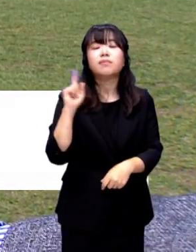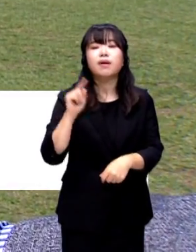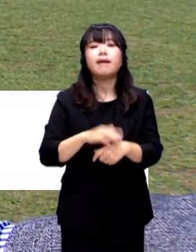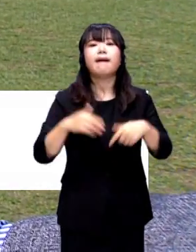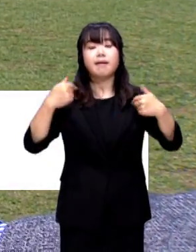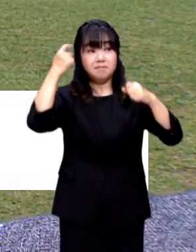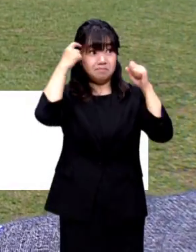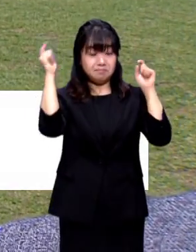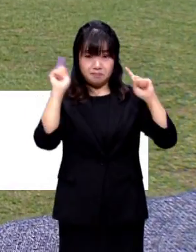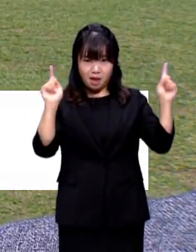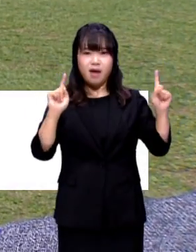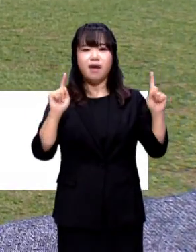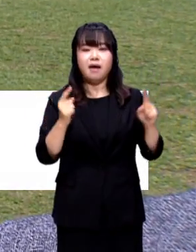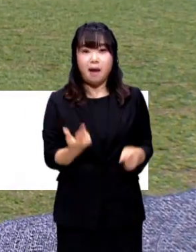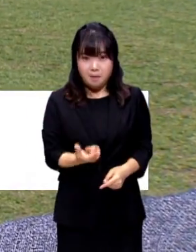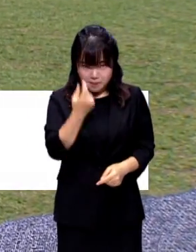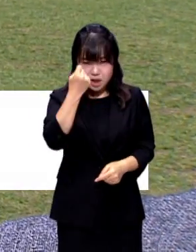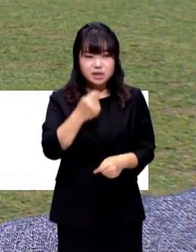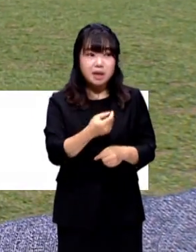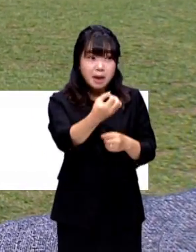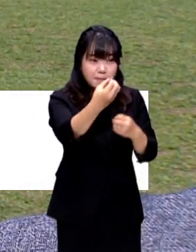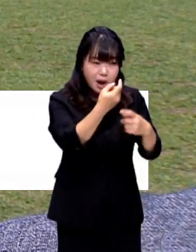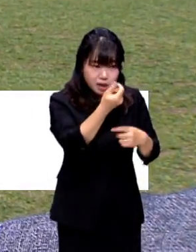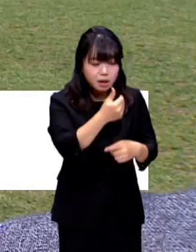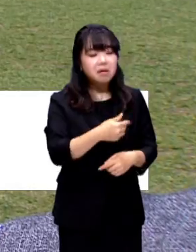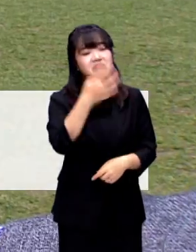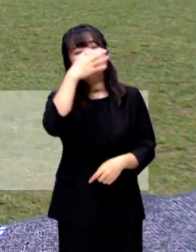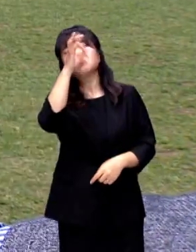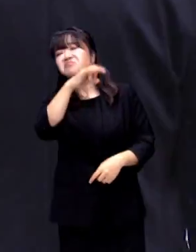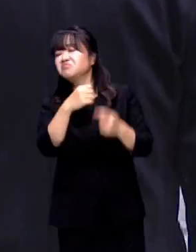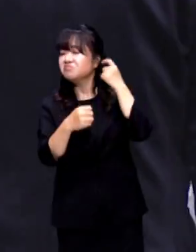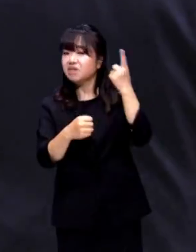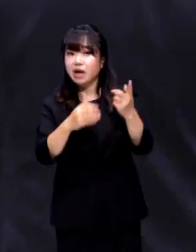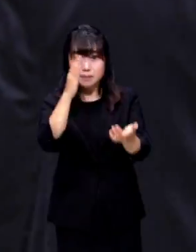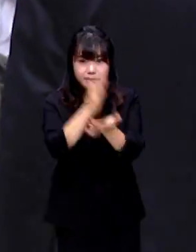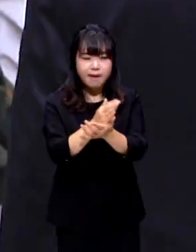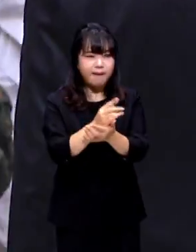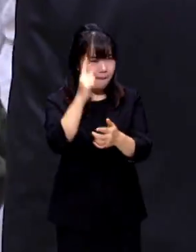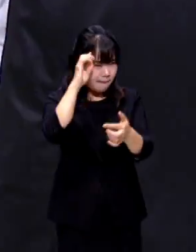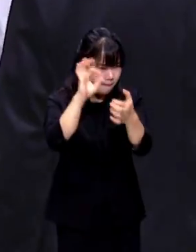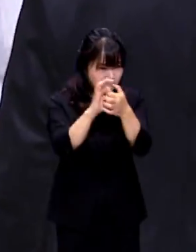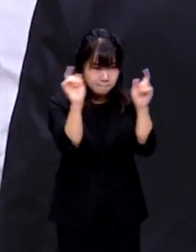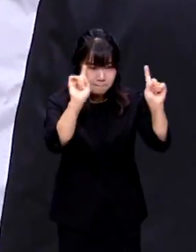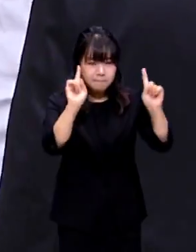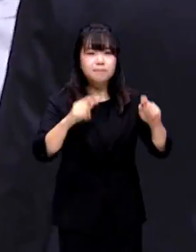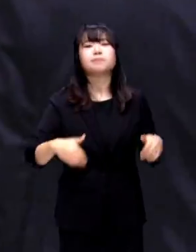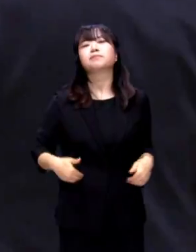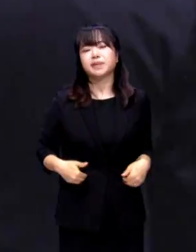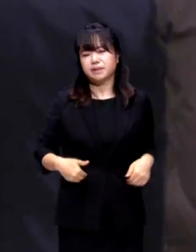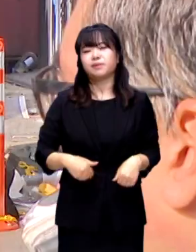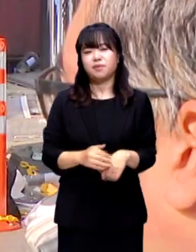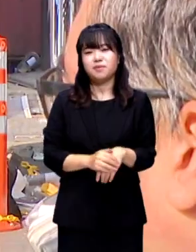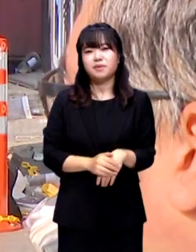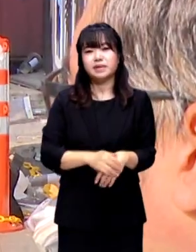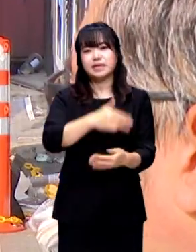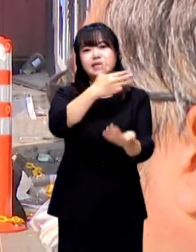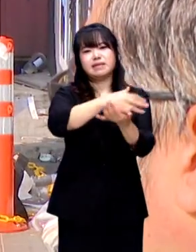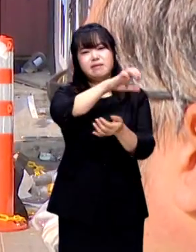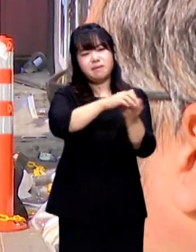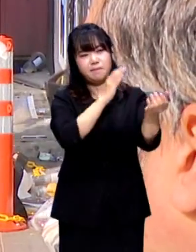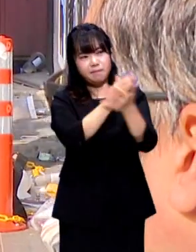정말 정신 차리고 바로 작은 소리에도 귀를 기울여서 생각조차 할 수 없었던 이태원